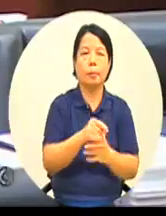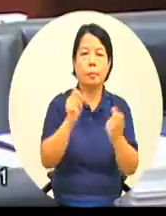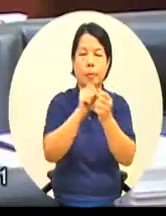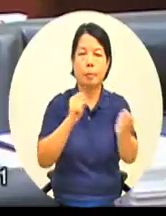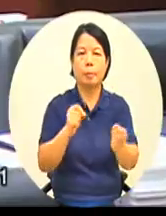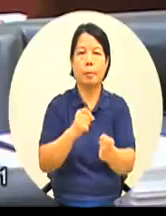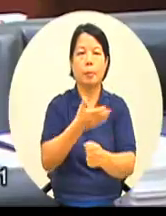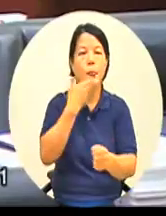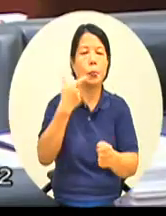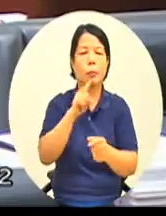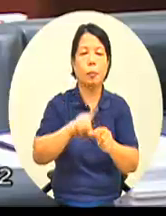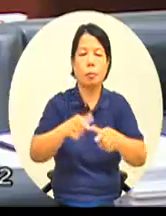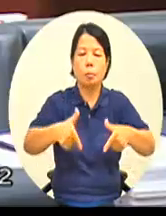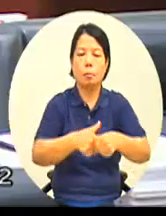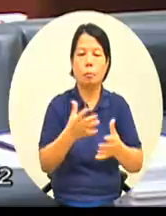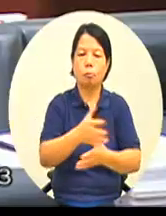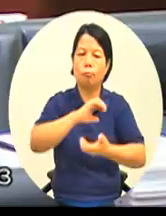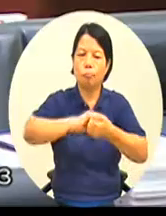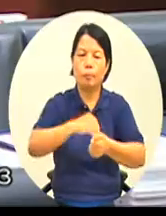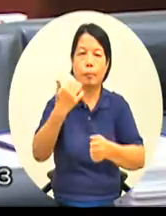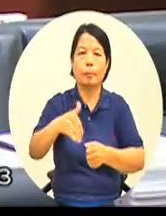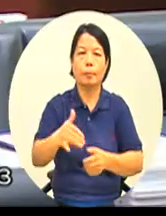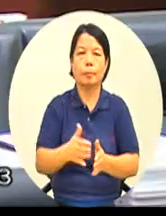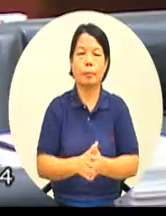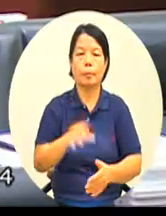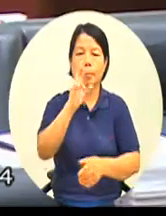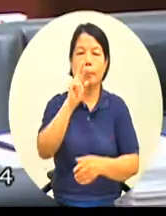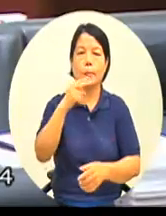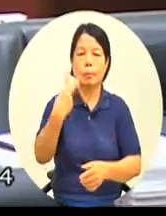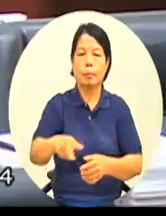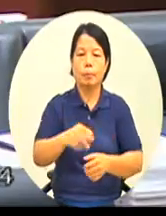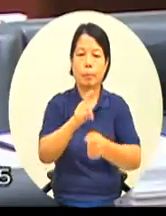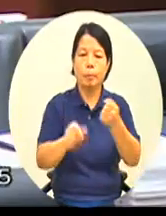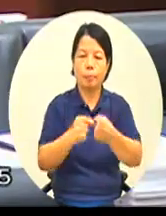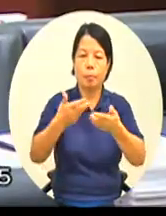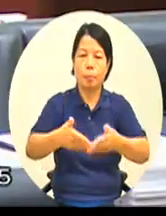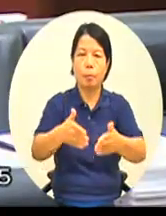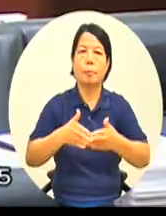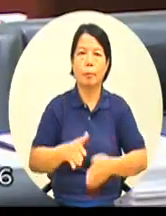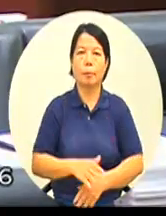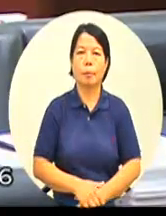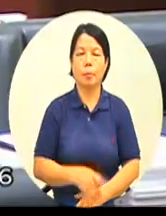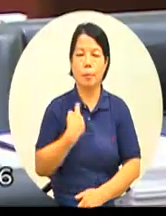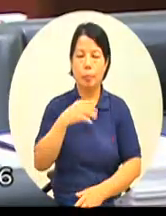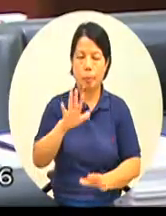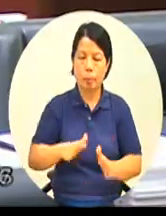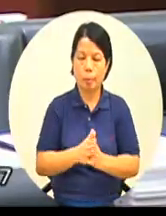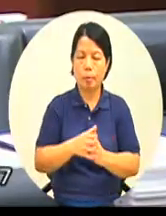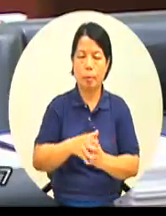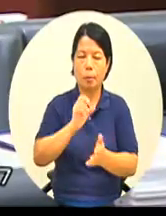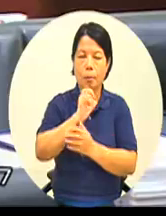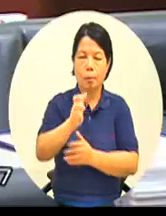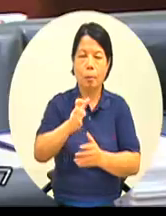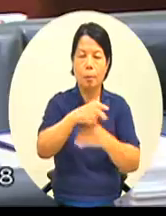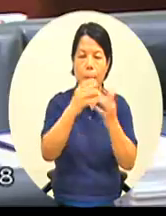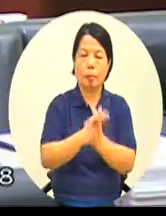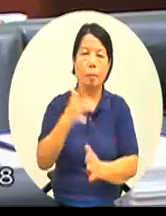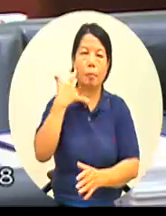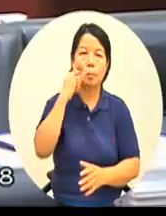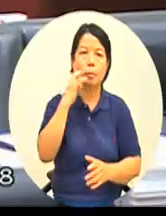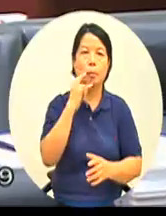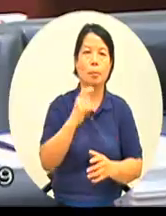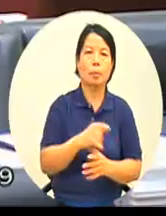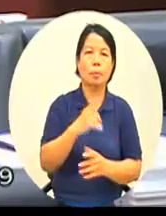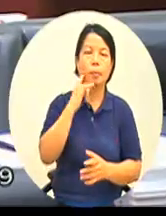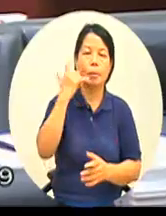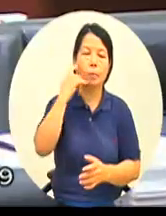直没有一个定案，所以富民相对就很重要。那我那时候一直强调，希望能够用亲子哈，比如阿公阿